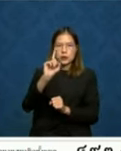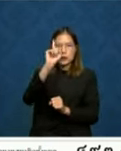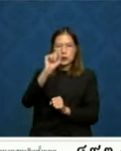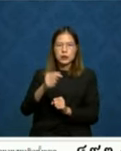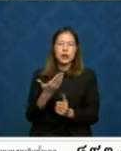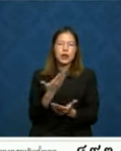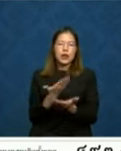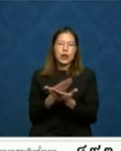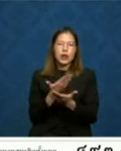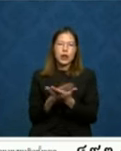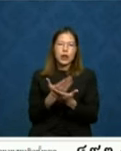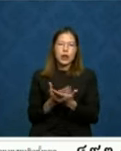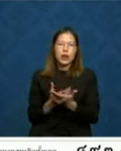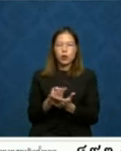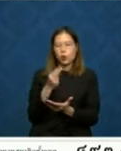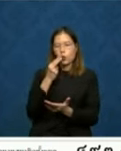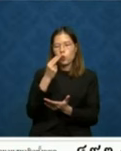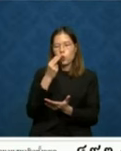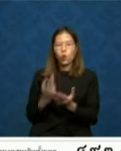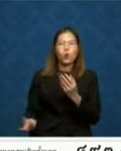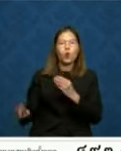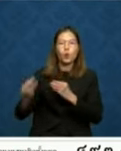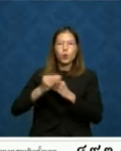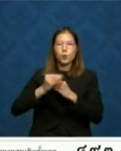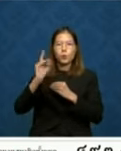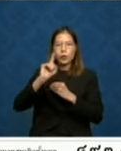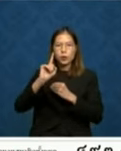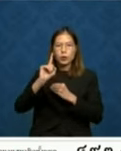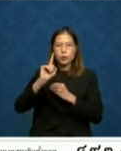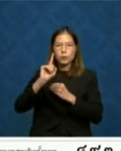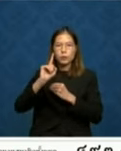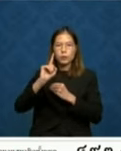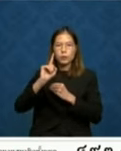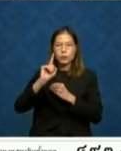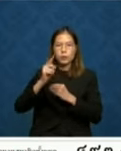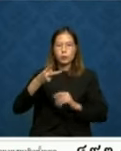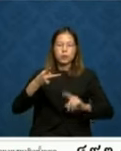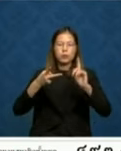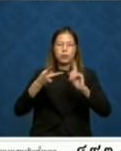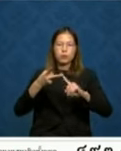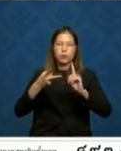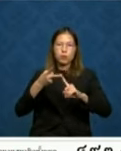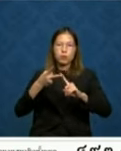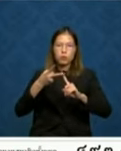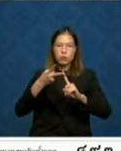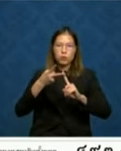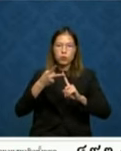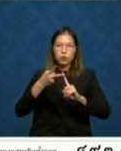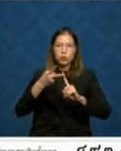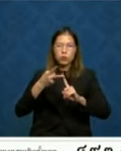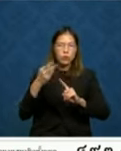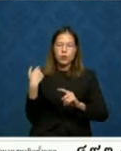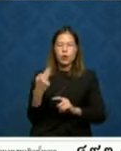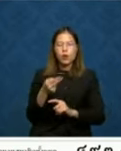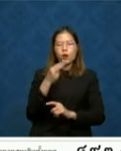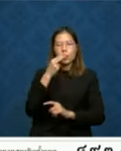คาบุหรี่แน่นอนครับราคาบุหรี่สูงขึ้นครับจากรายงานข้อที่สองครับไม่ได้ทำให้ผู้สูบลดลงเลย